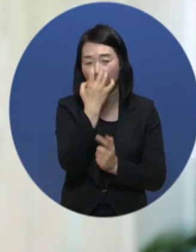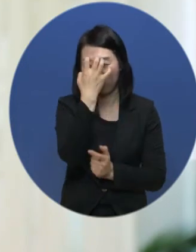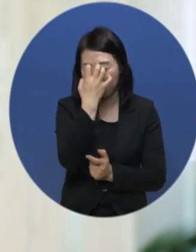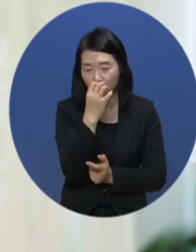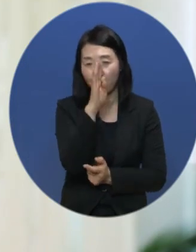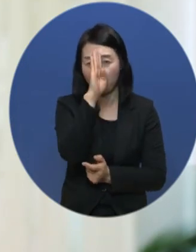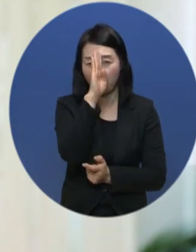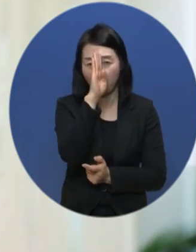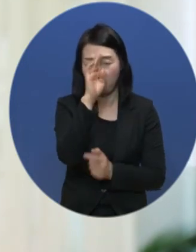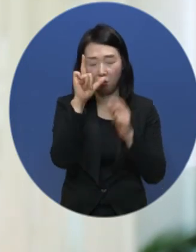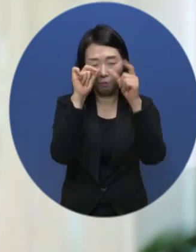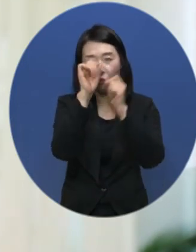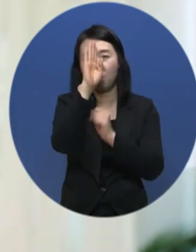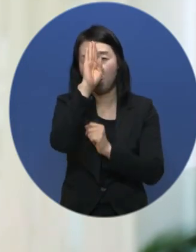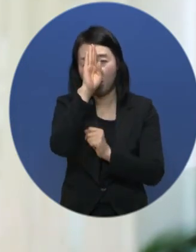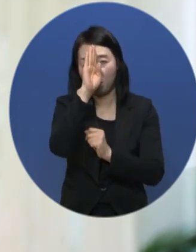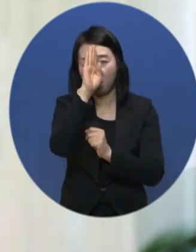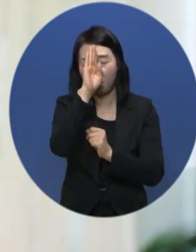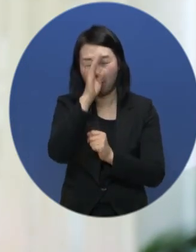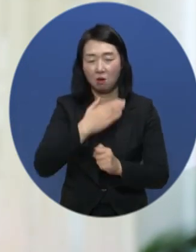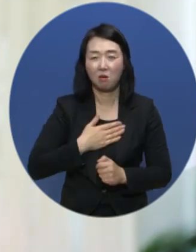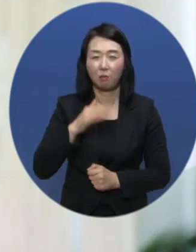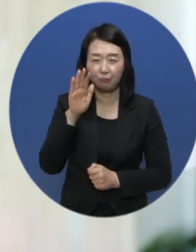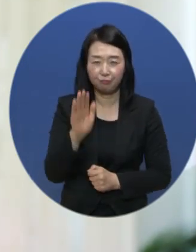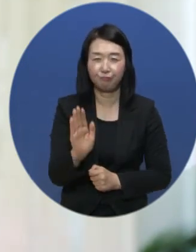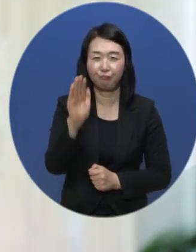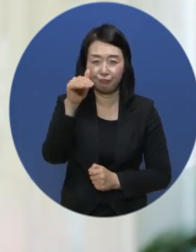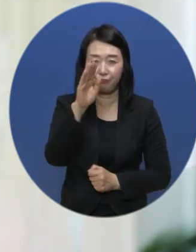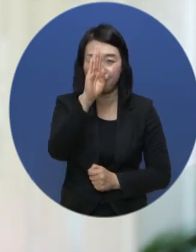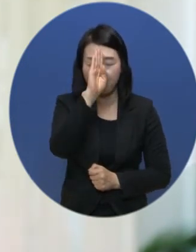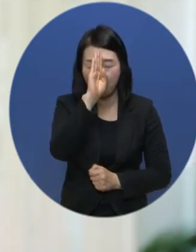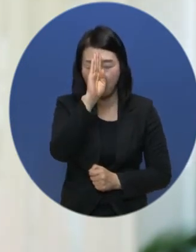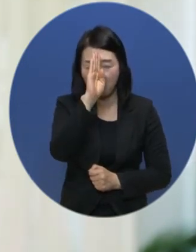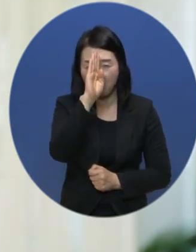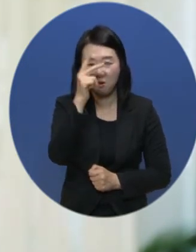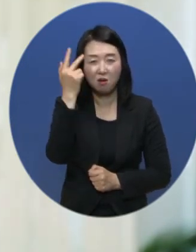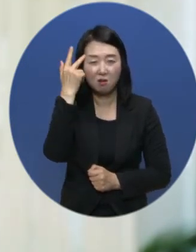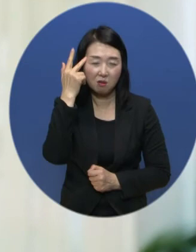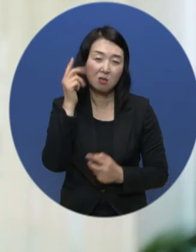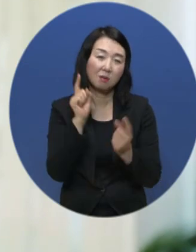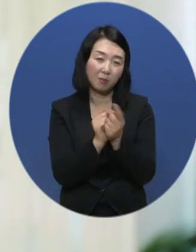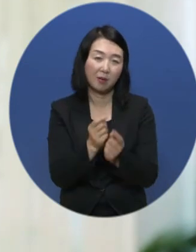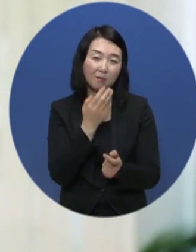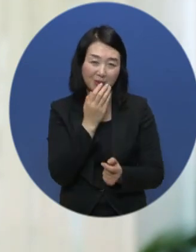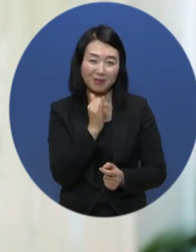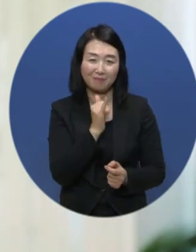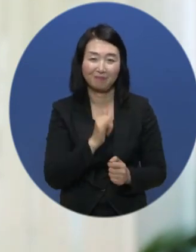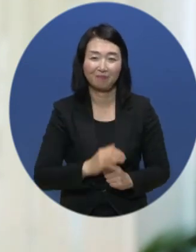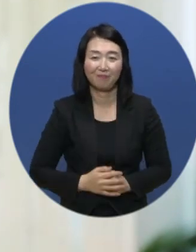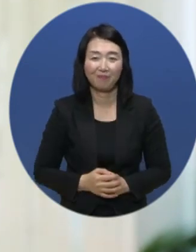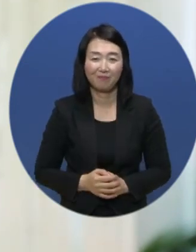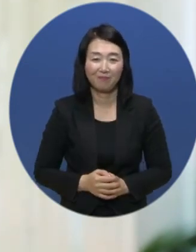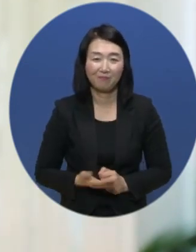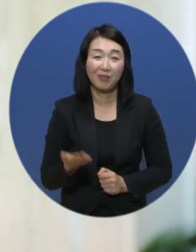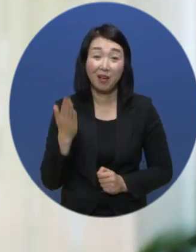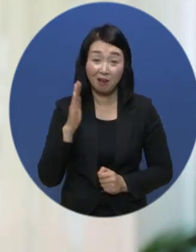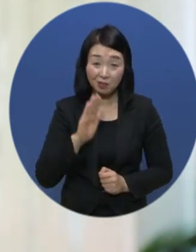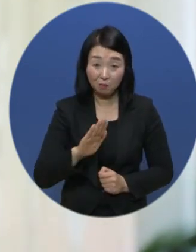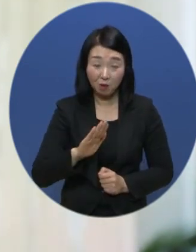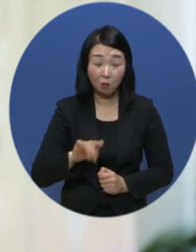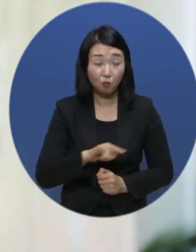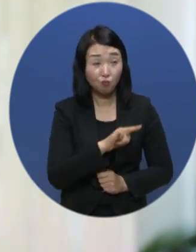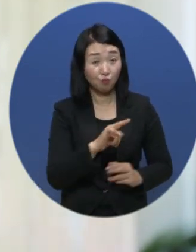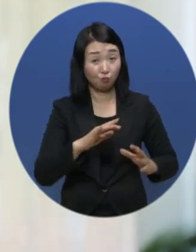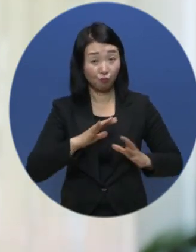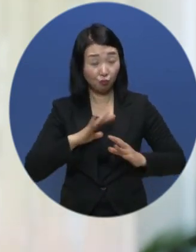불면증, 조울증 같은 많은 정신적인 어려움을 겪으실 수도 있습니다. 하지만 저희들은